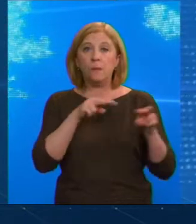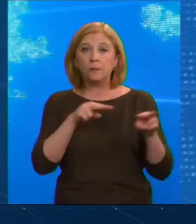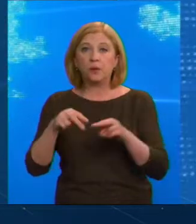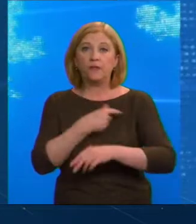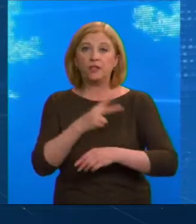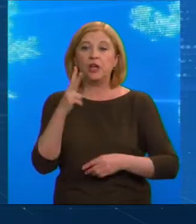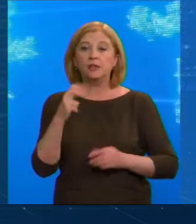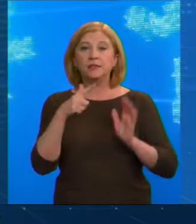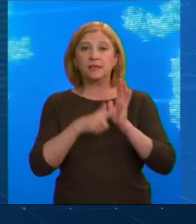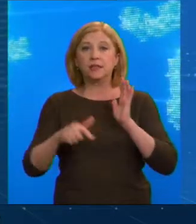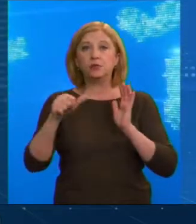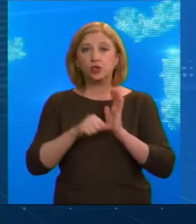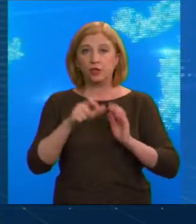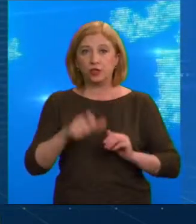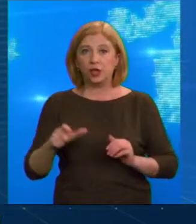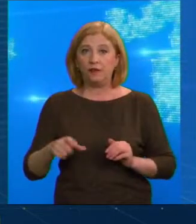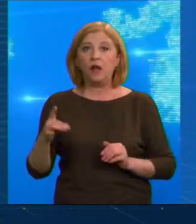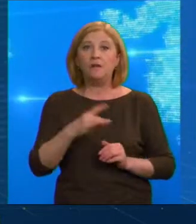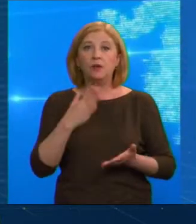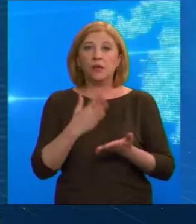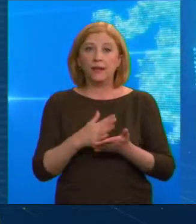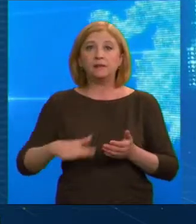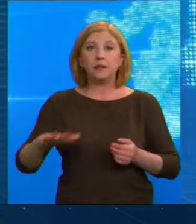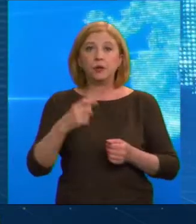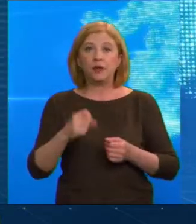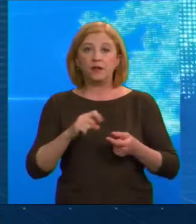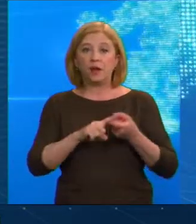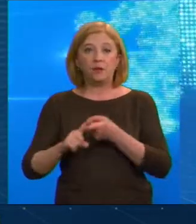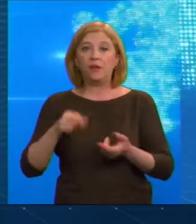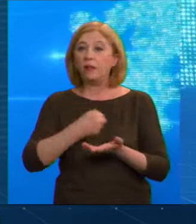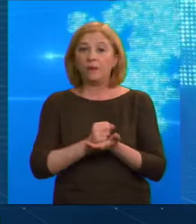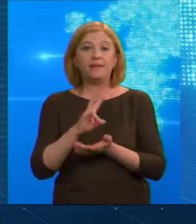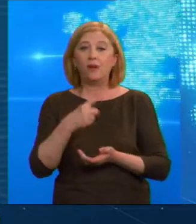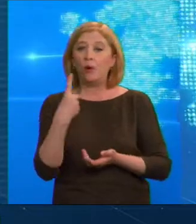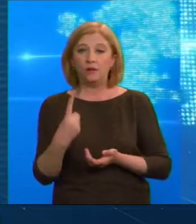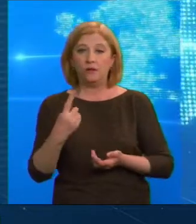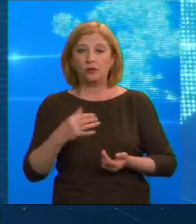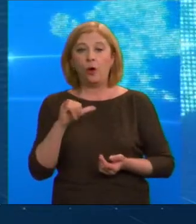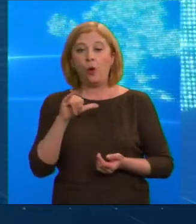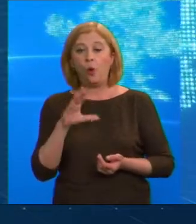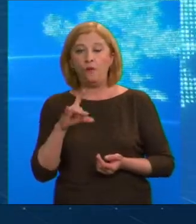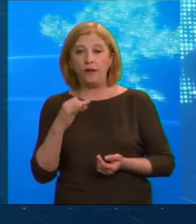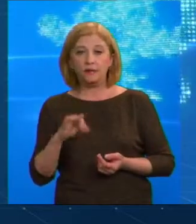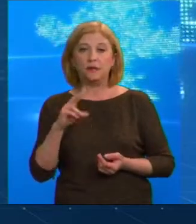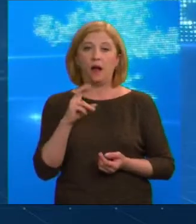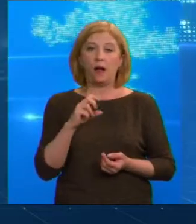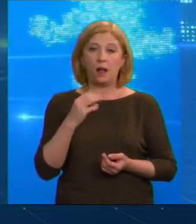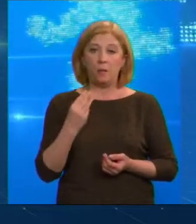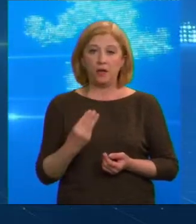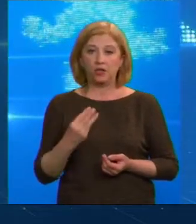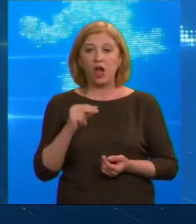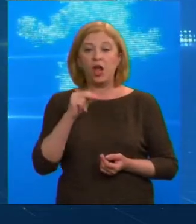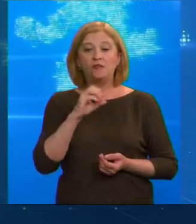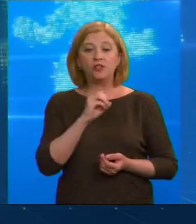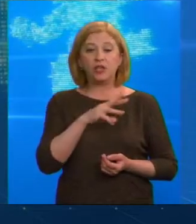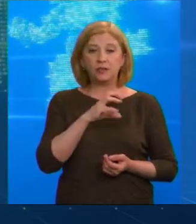врачей 376 человек. В регионе есть территории, где коронавирус не подтвержден ни у одного жителя. Это Увельский район и город Карабаш. В Чесменском и Уйском